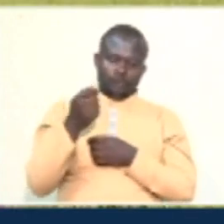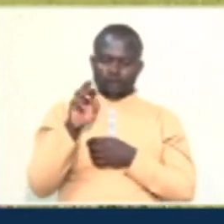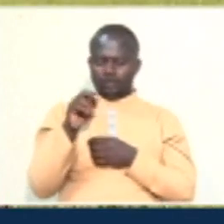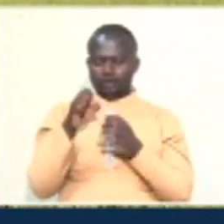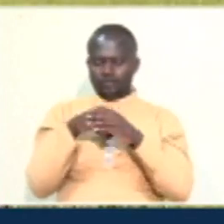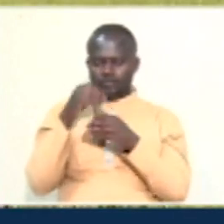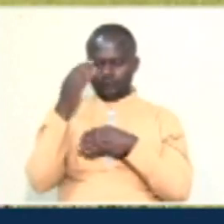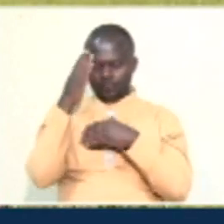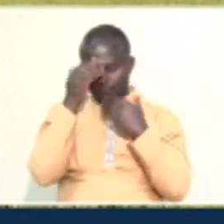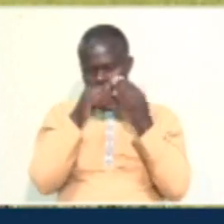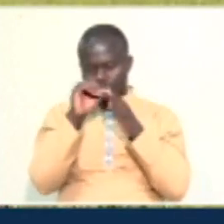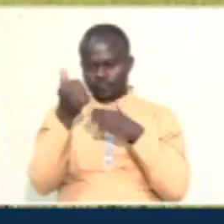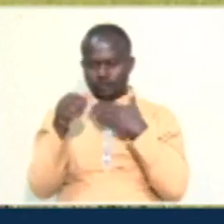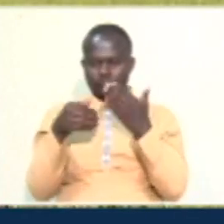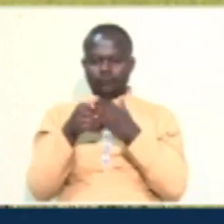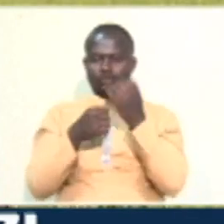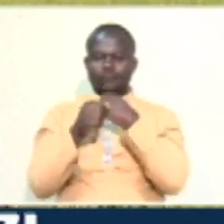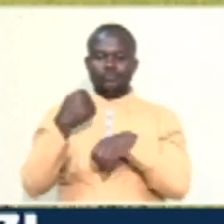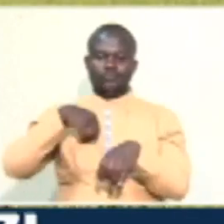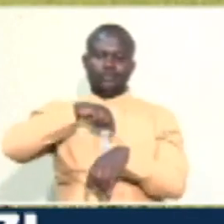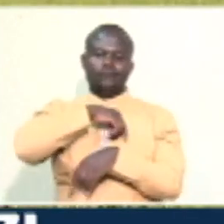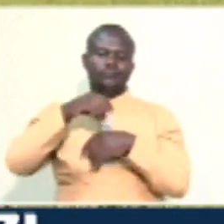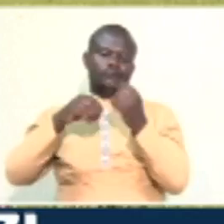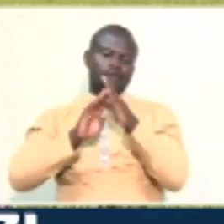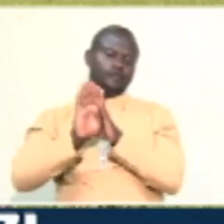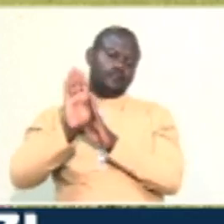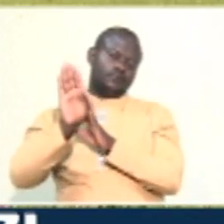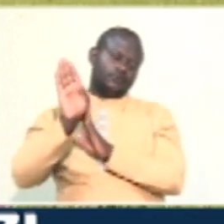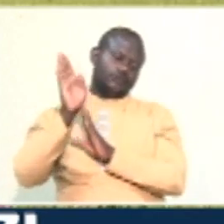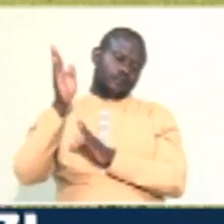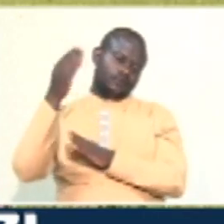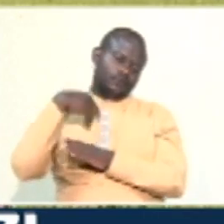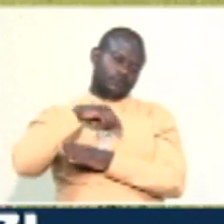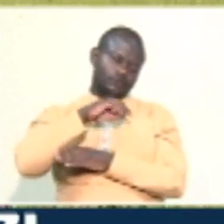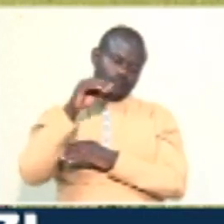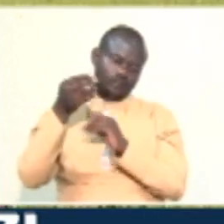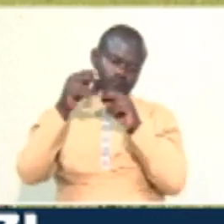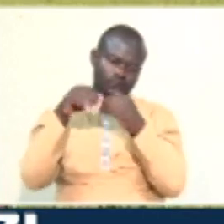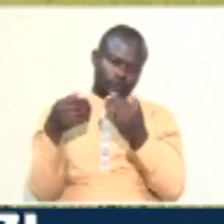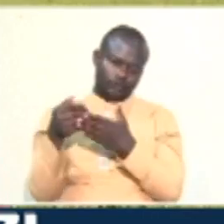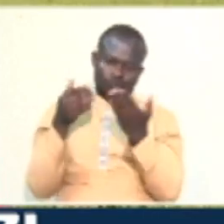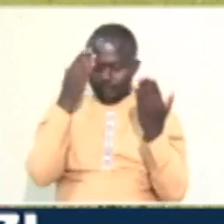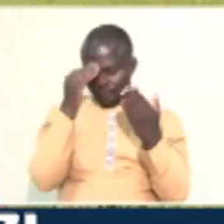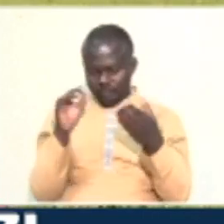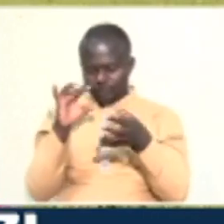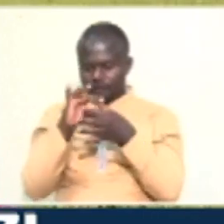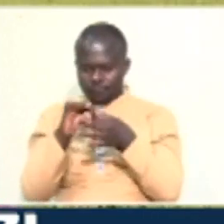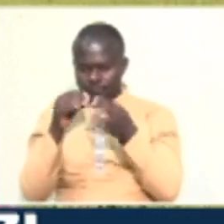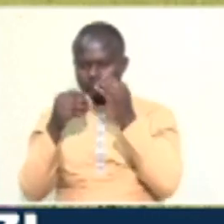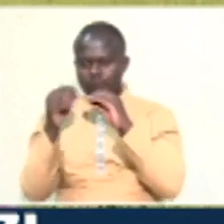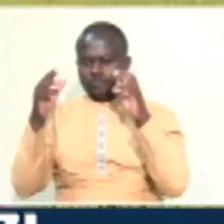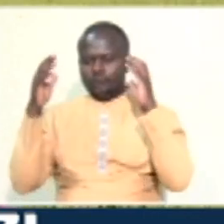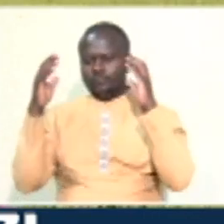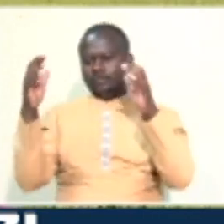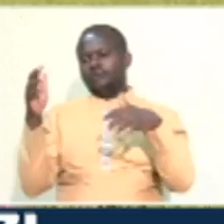n'ahandi, ibikorwa remezo byacu birimo kugenda bitera imbere. Rero nkavuga ngo hazabaho kubahuza n'abo bacuruzi banini